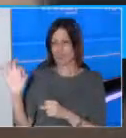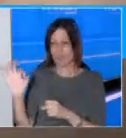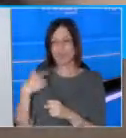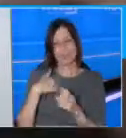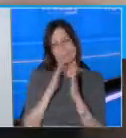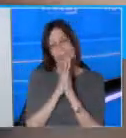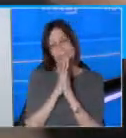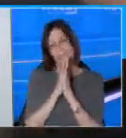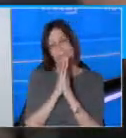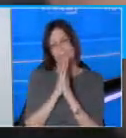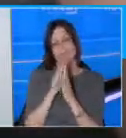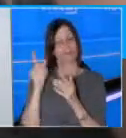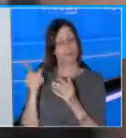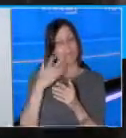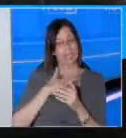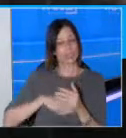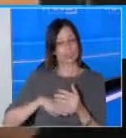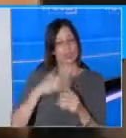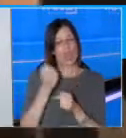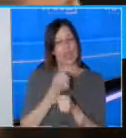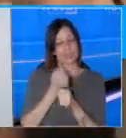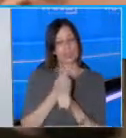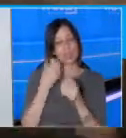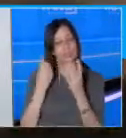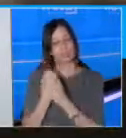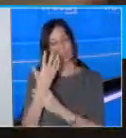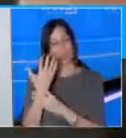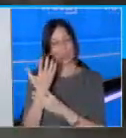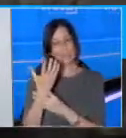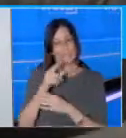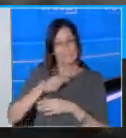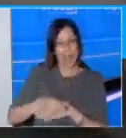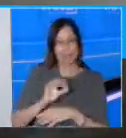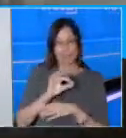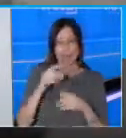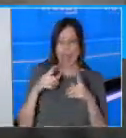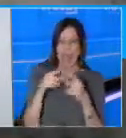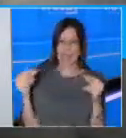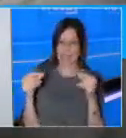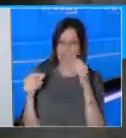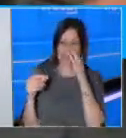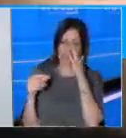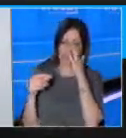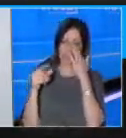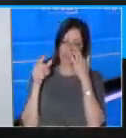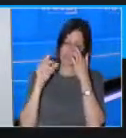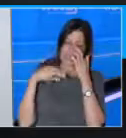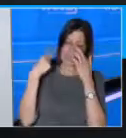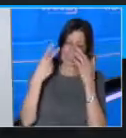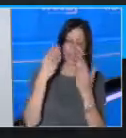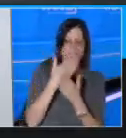מקווה שהם ירצו לעסוק בשיקום עמוק של רצועת עזה. זה יקרה